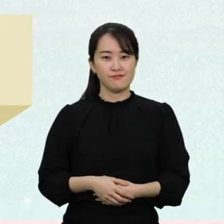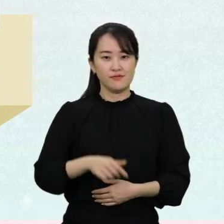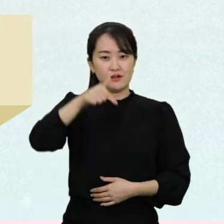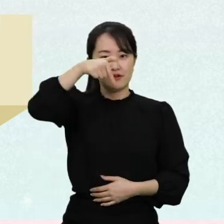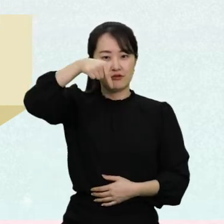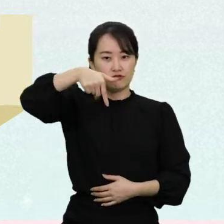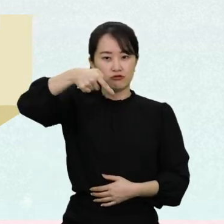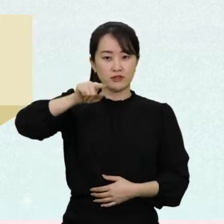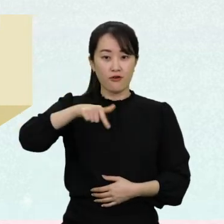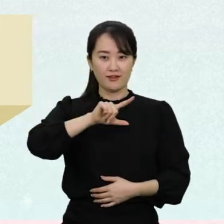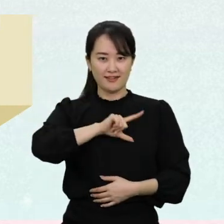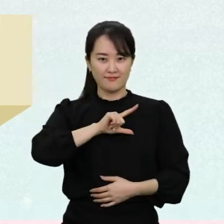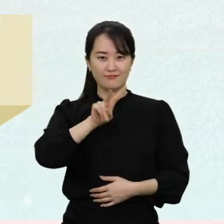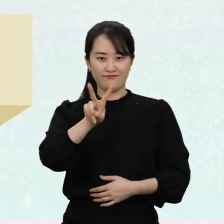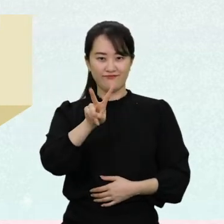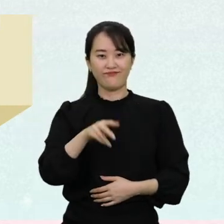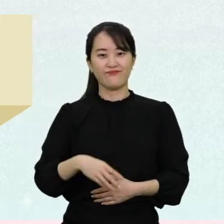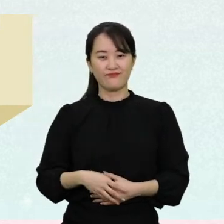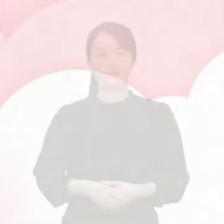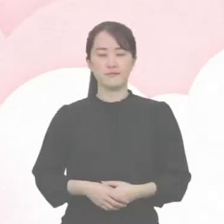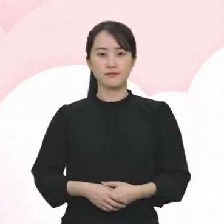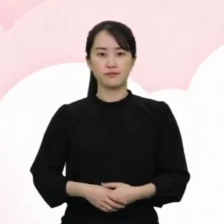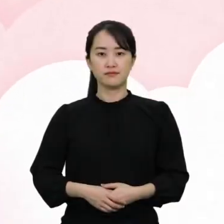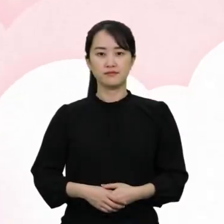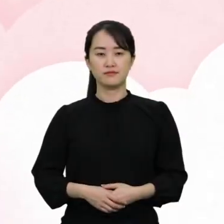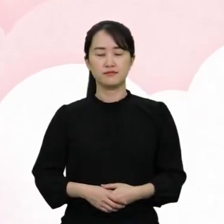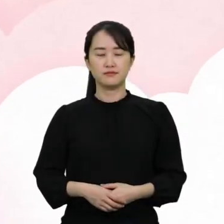국적과 이름이에요.